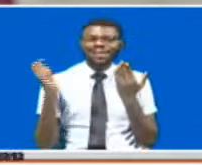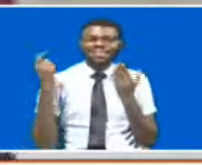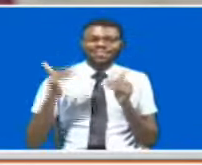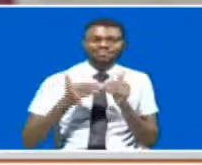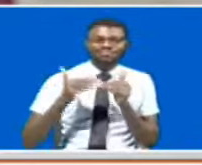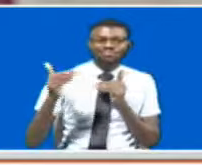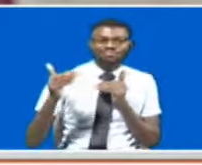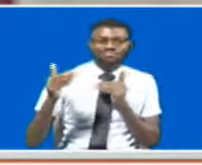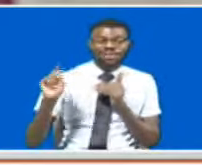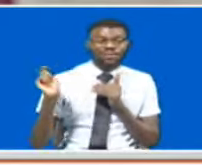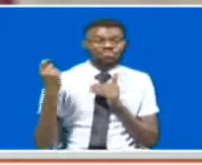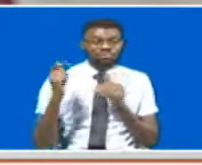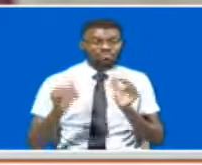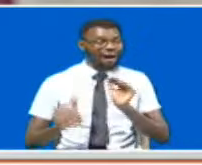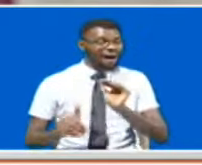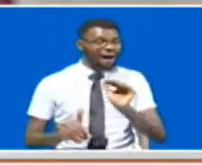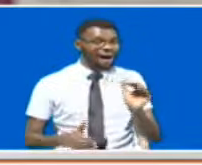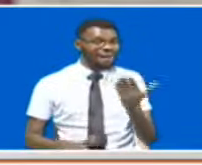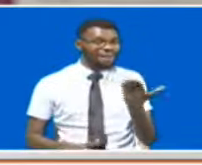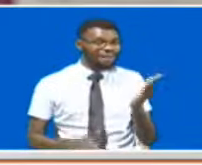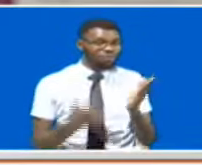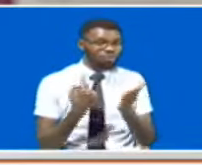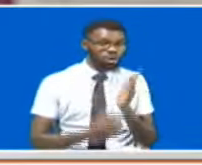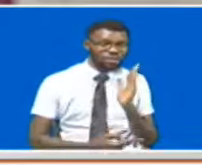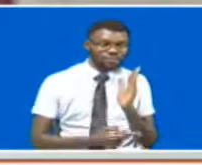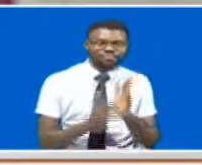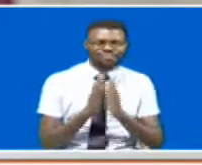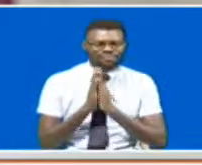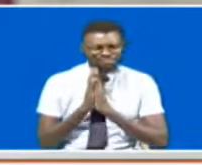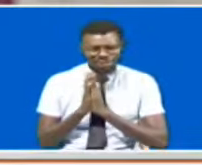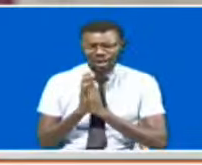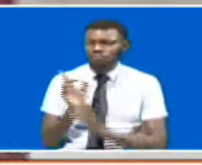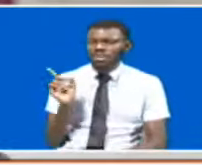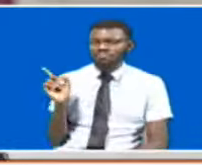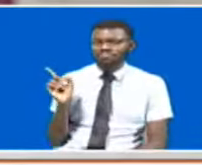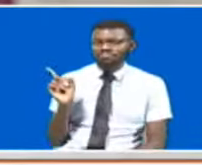from you. Pray for him, pray for his